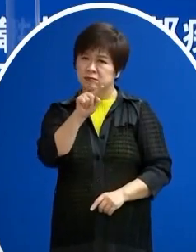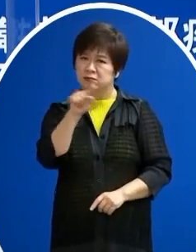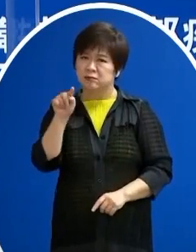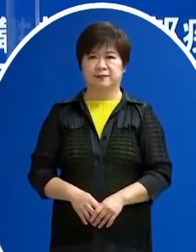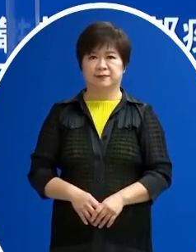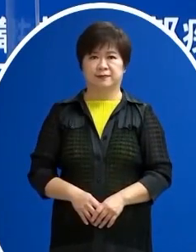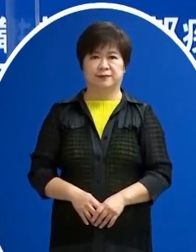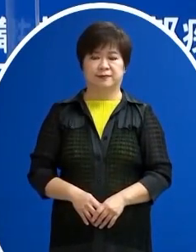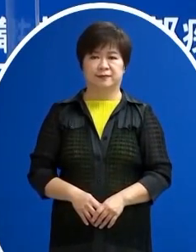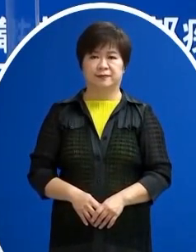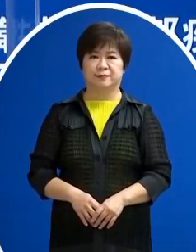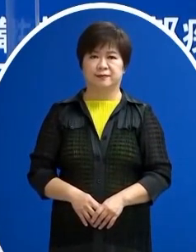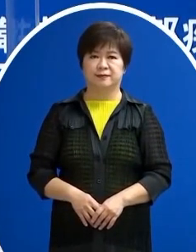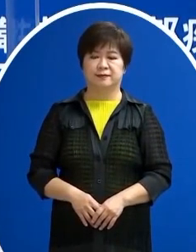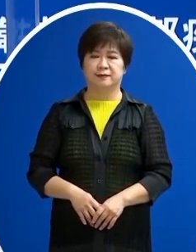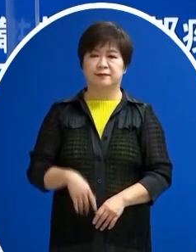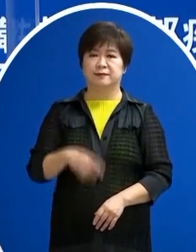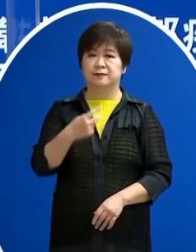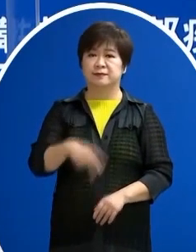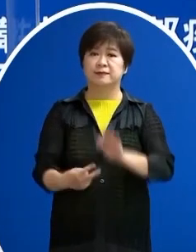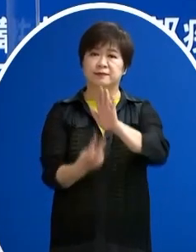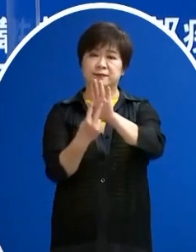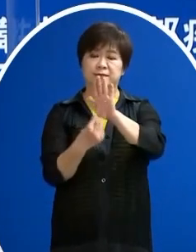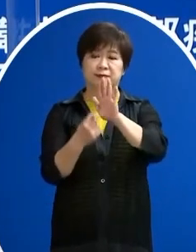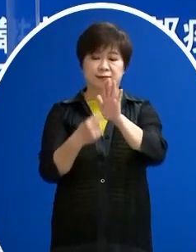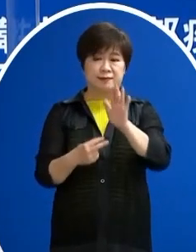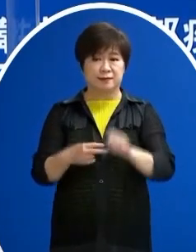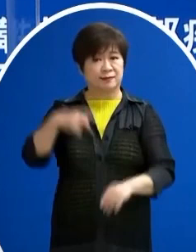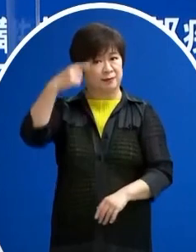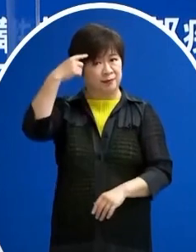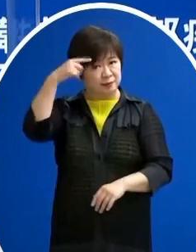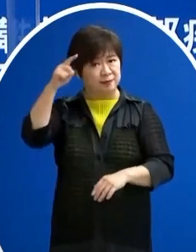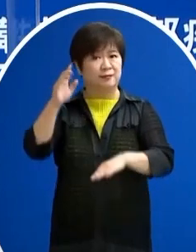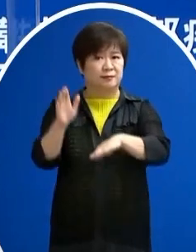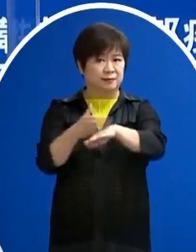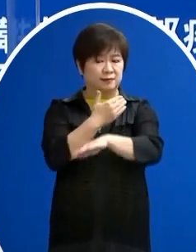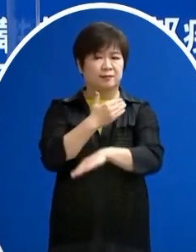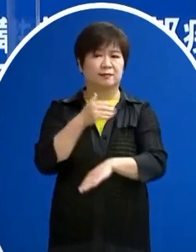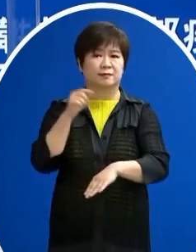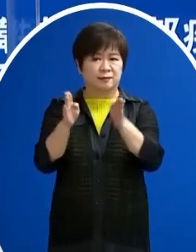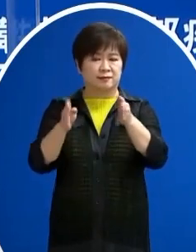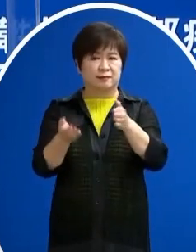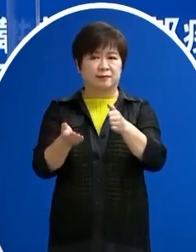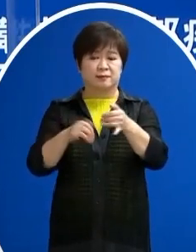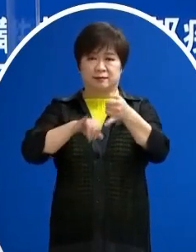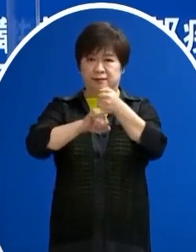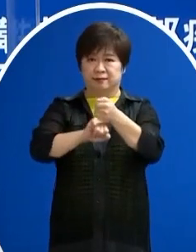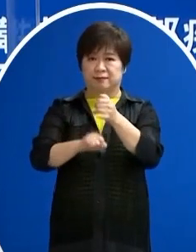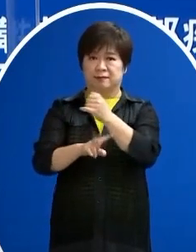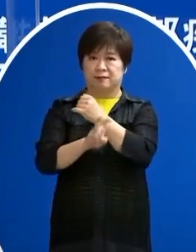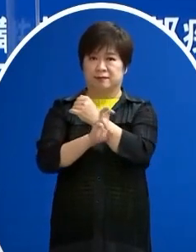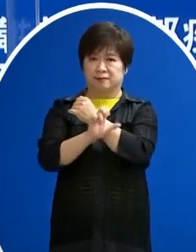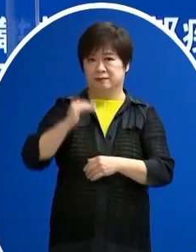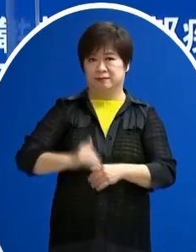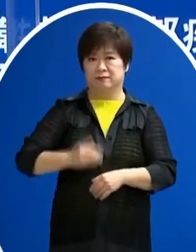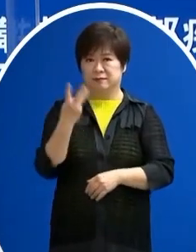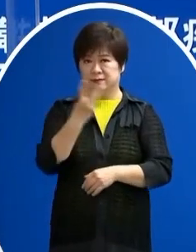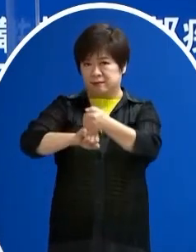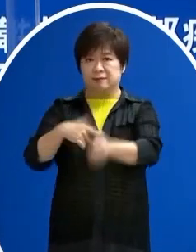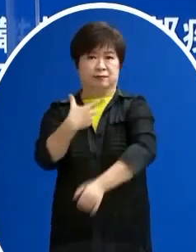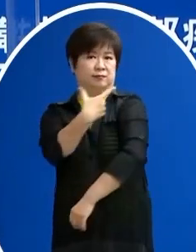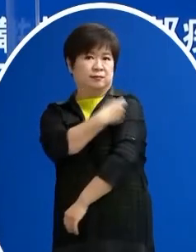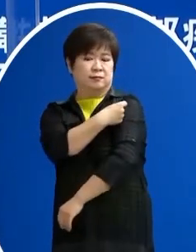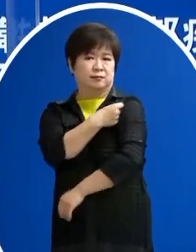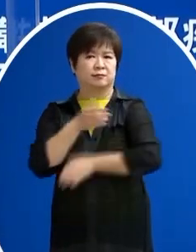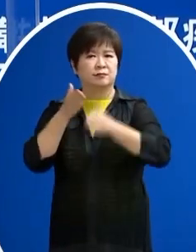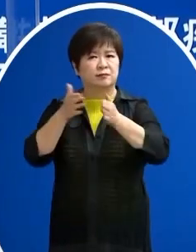之间、哦、那另外我们从明天开始、哦、就是可以开始做25期的预约分流、哦、这个都是